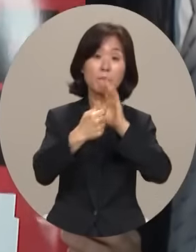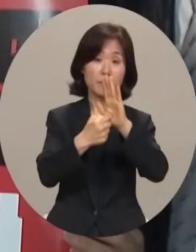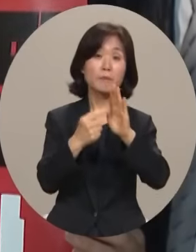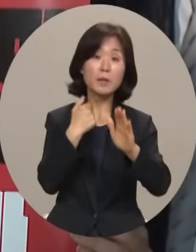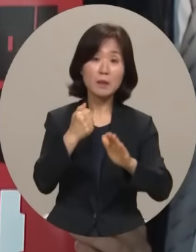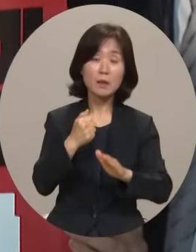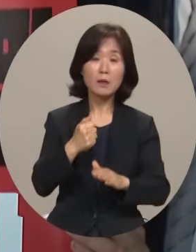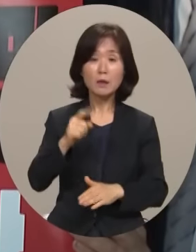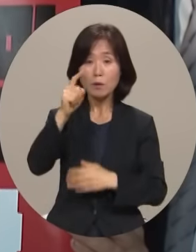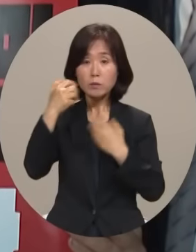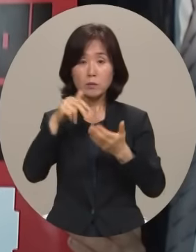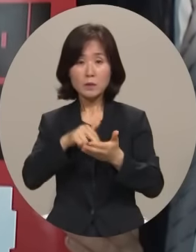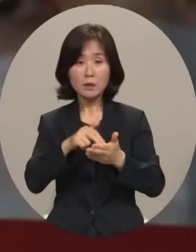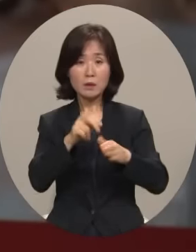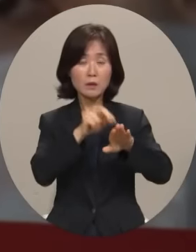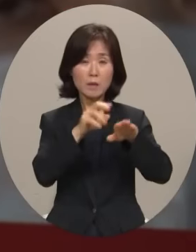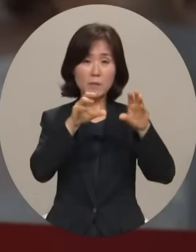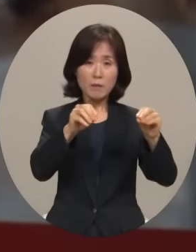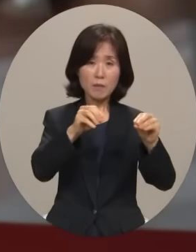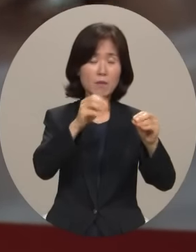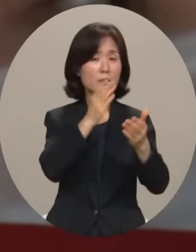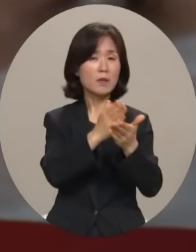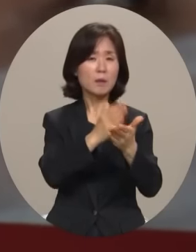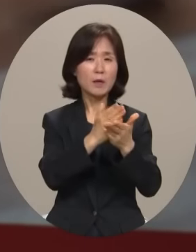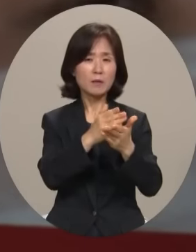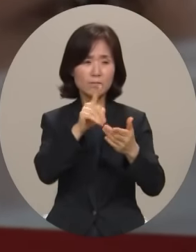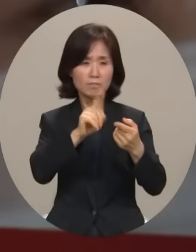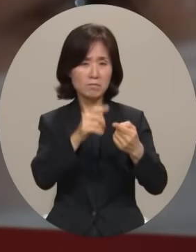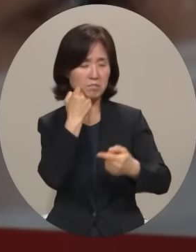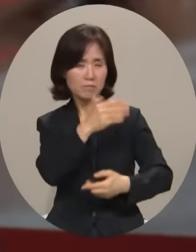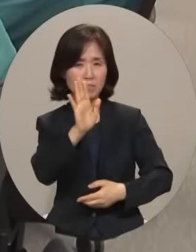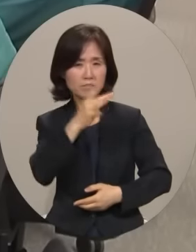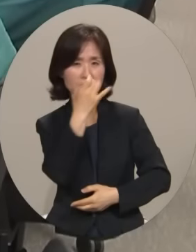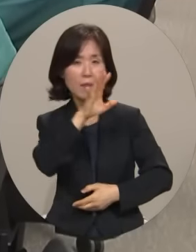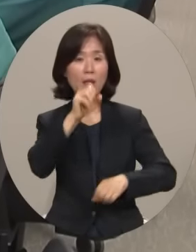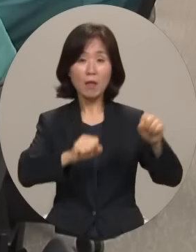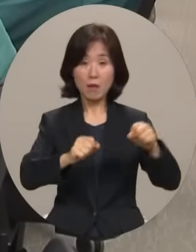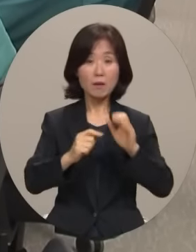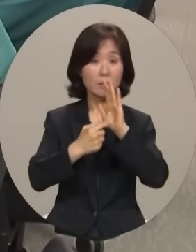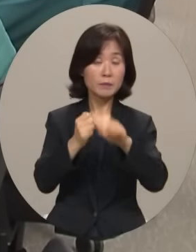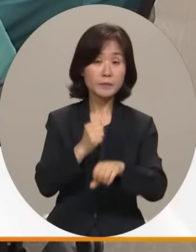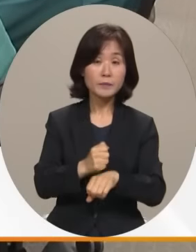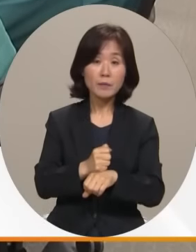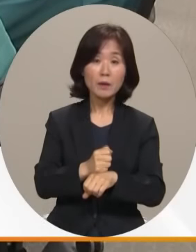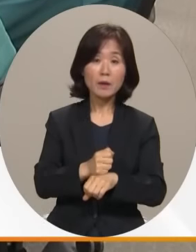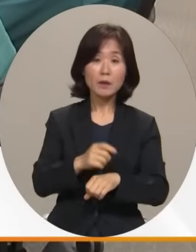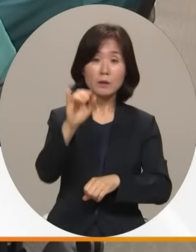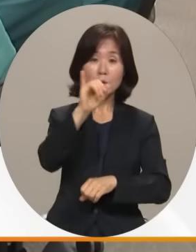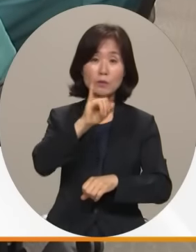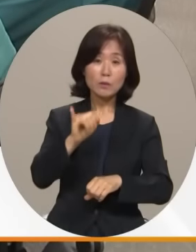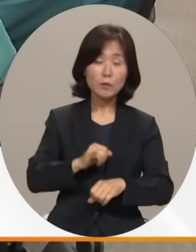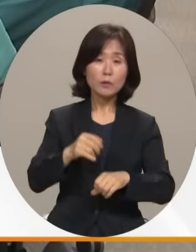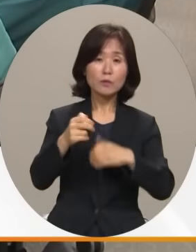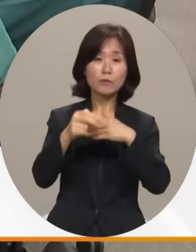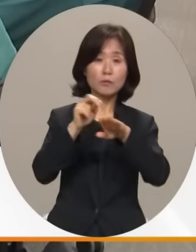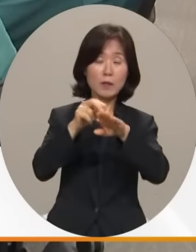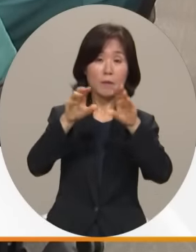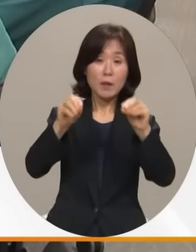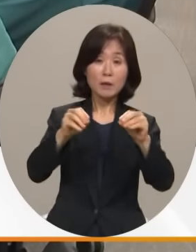집단 진료 거부가 현실화하지 않도록 단호히 대응하겠다 입장입니다 전국적으로 휴진이 30% 넘으면